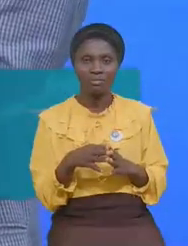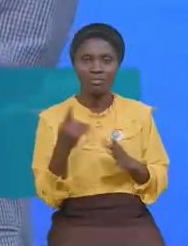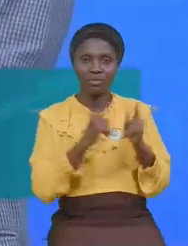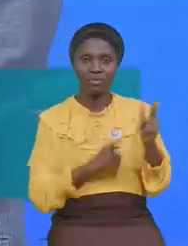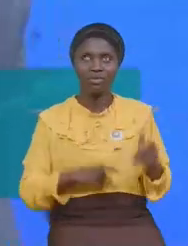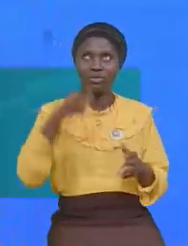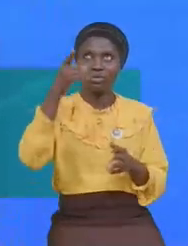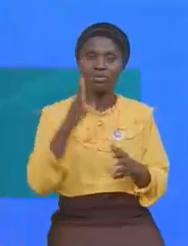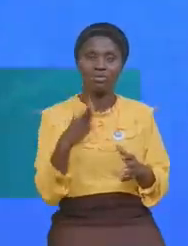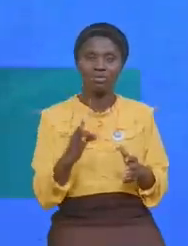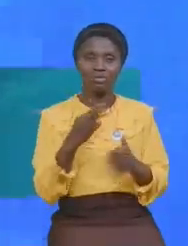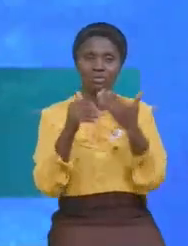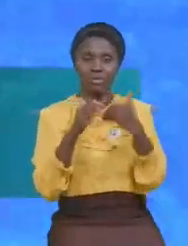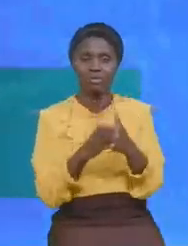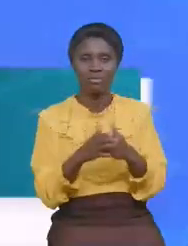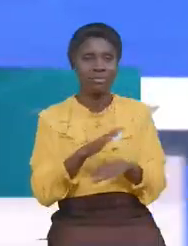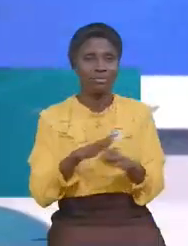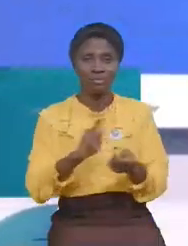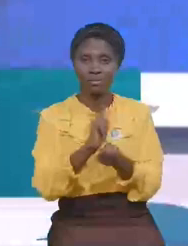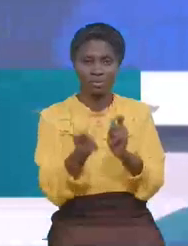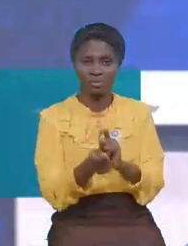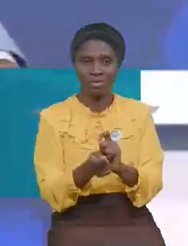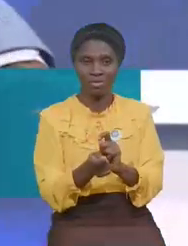Le Seigneur Dieu des cieux ne change pas.